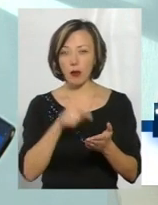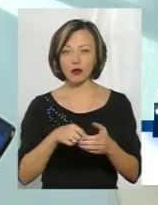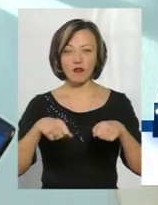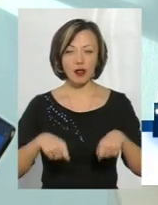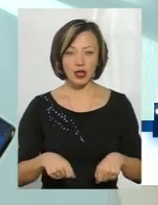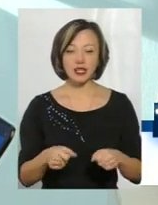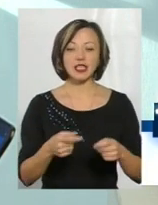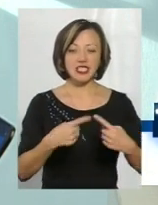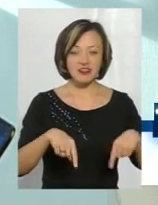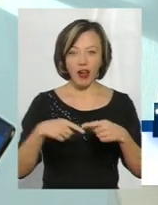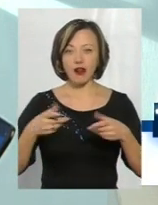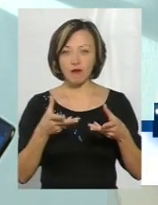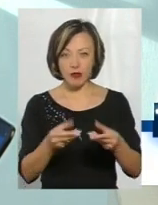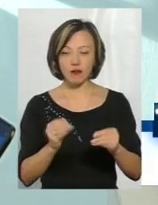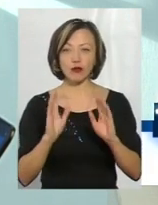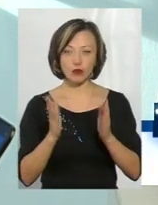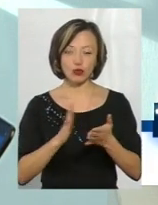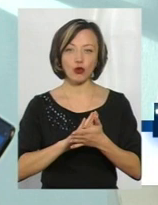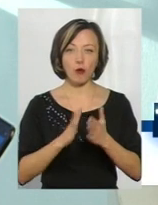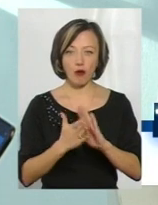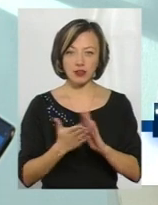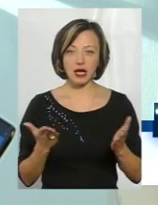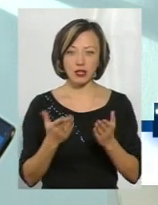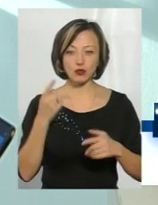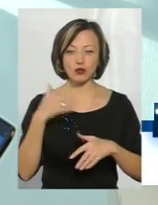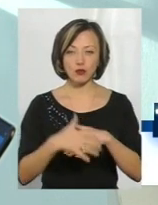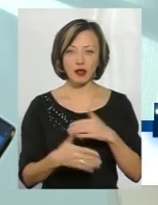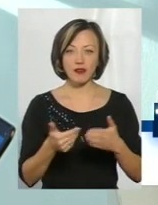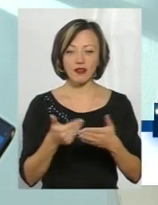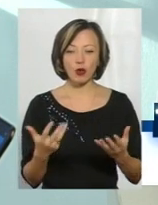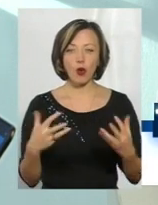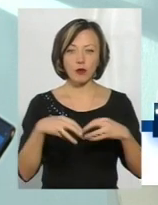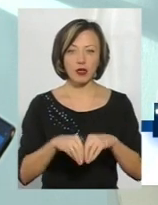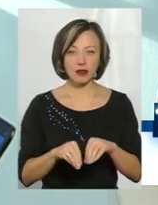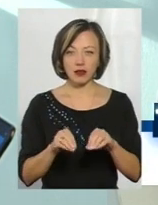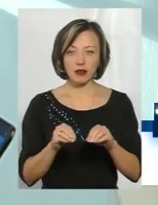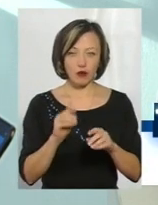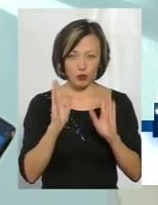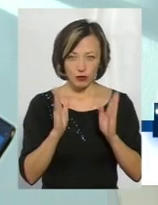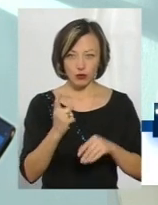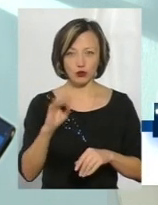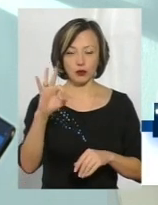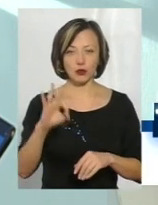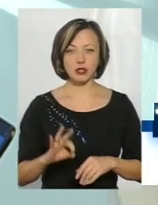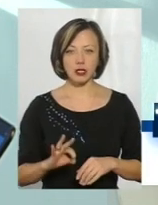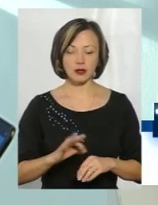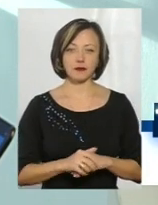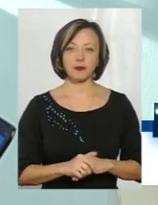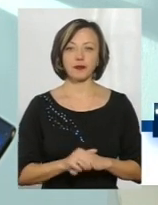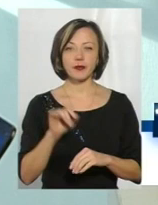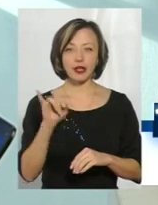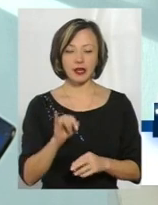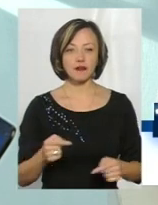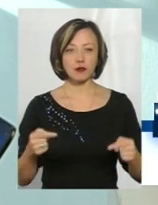впливу. Однозначно, ну, це були домовленості якісь, тому що вони розуміли, що від об'єднання вони нікуди не дінуться. І,